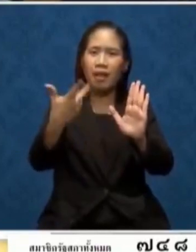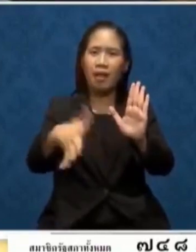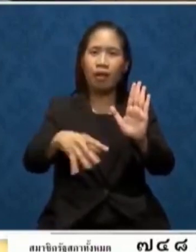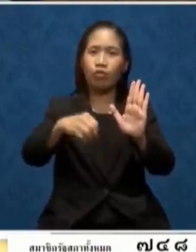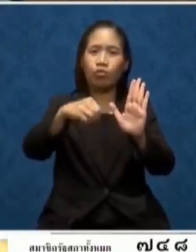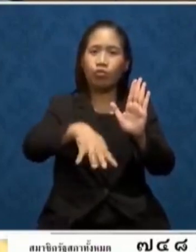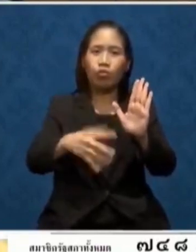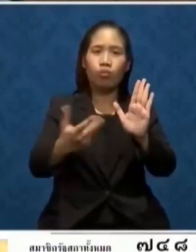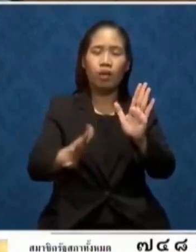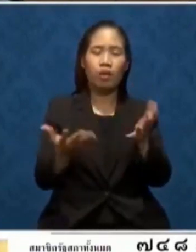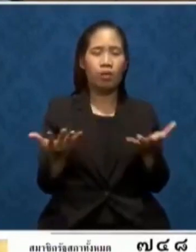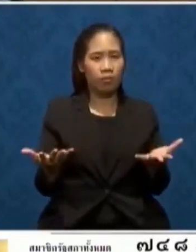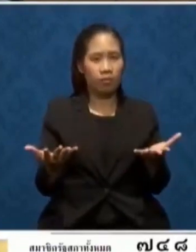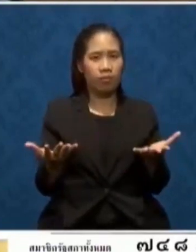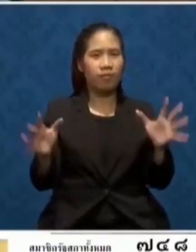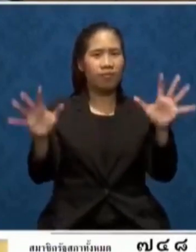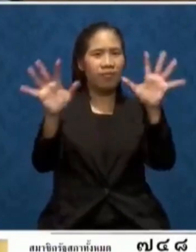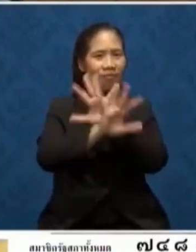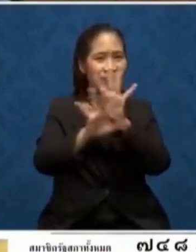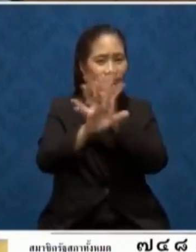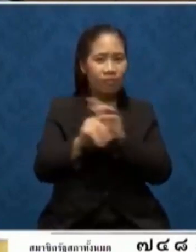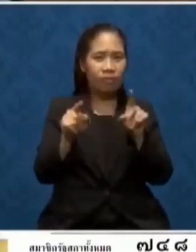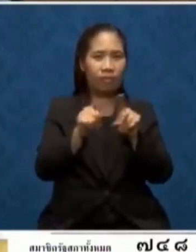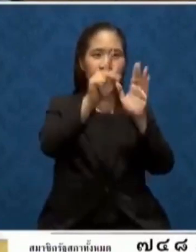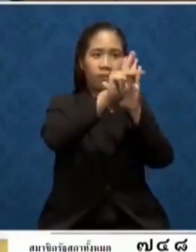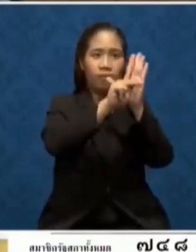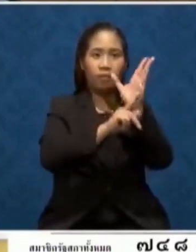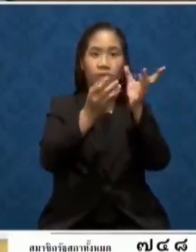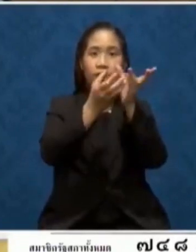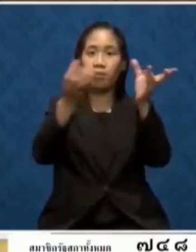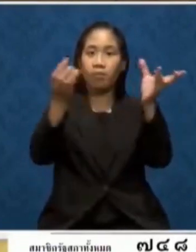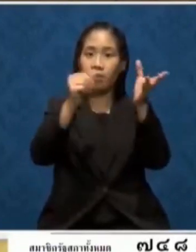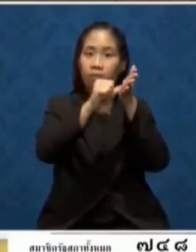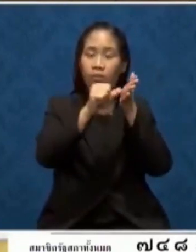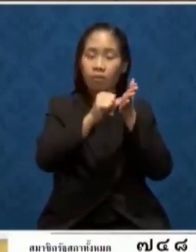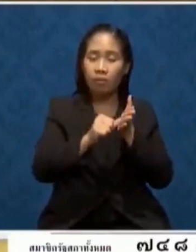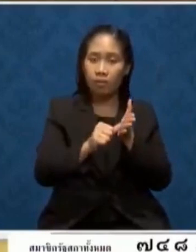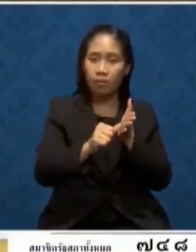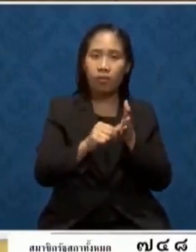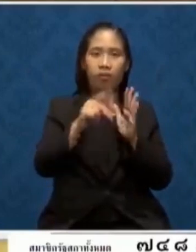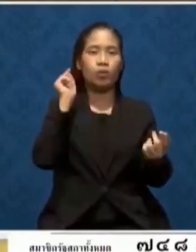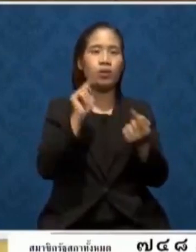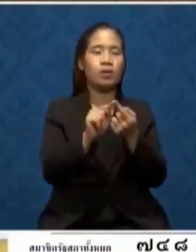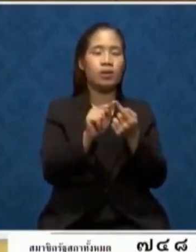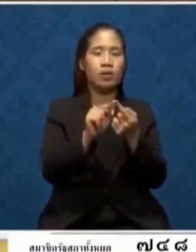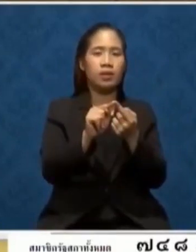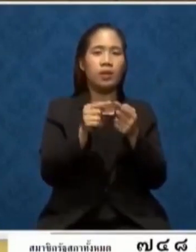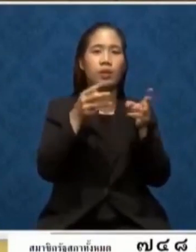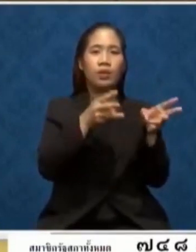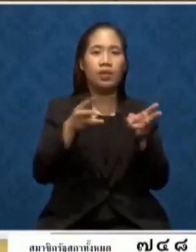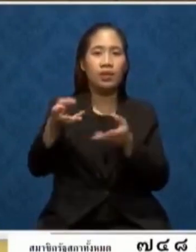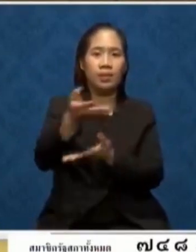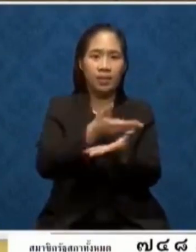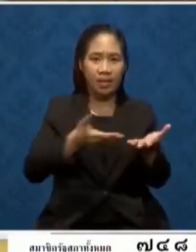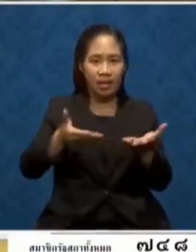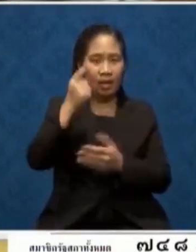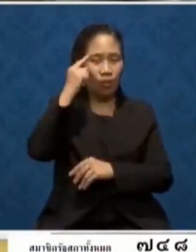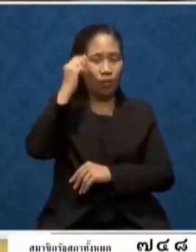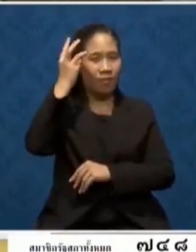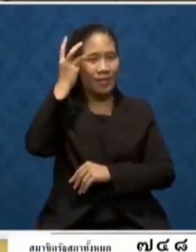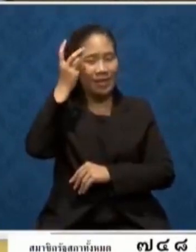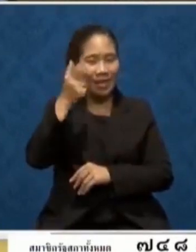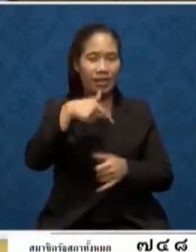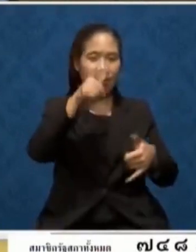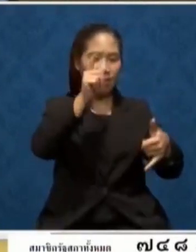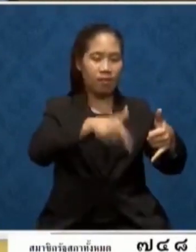มันจะคล้ายๆกับเป็นการแก้รัฐธรรมนูญครับรัฐธรรมนูญเนี่ยพูดถึงการพิจารณาให้ความเห็นชอบบุคคลเป็น